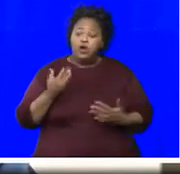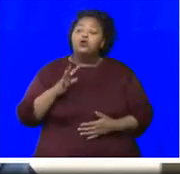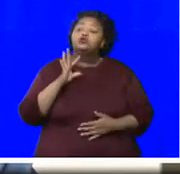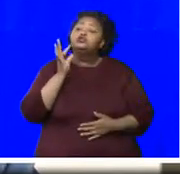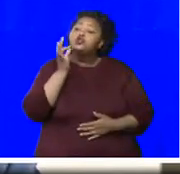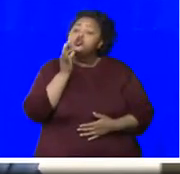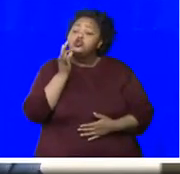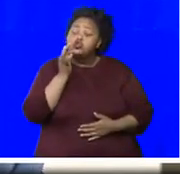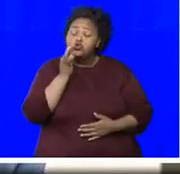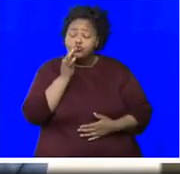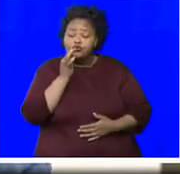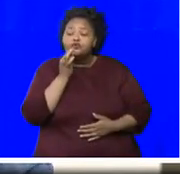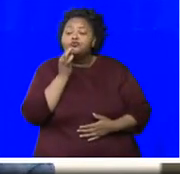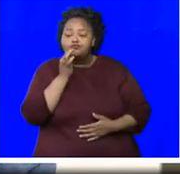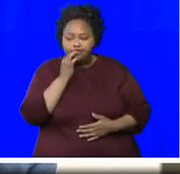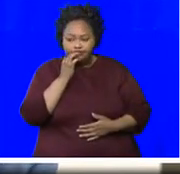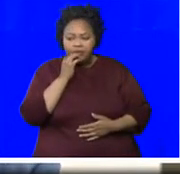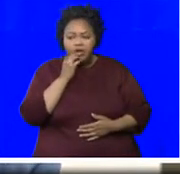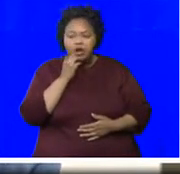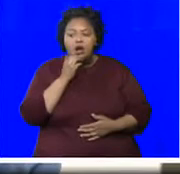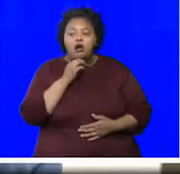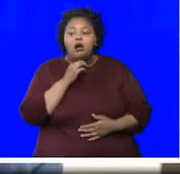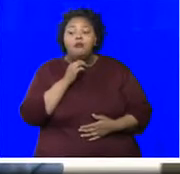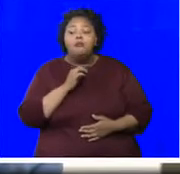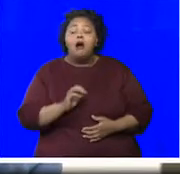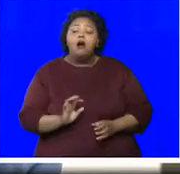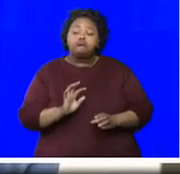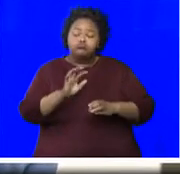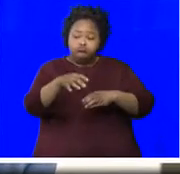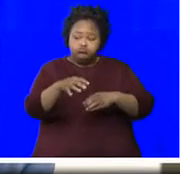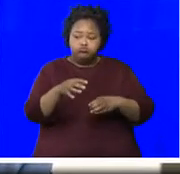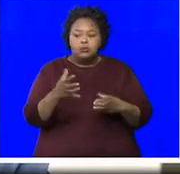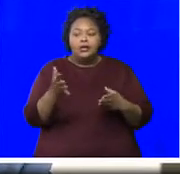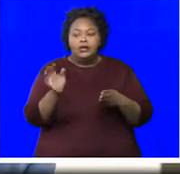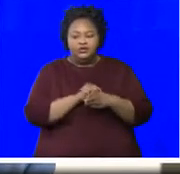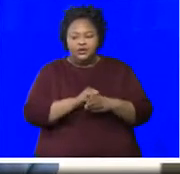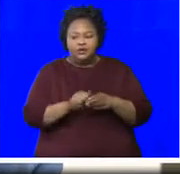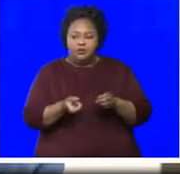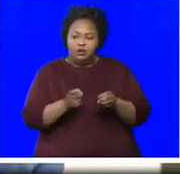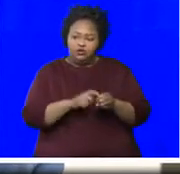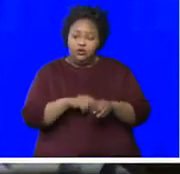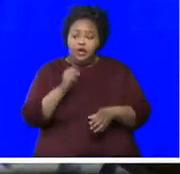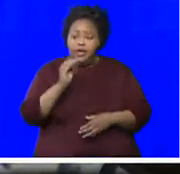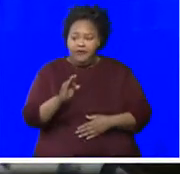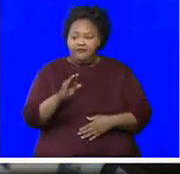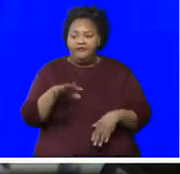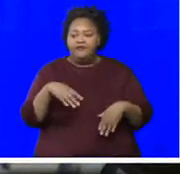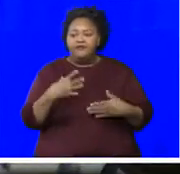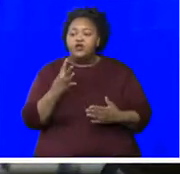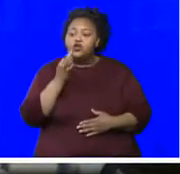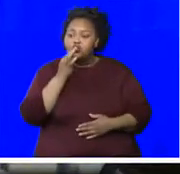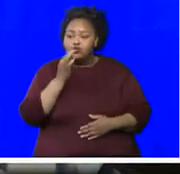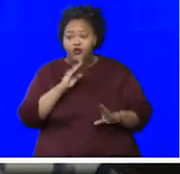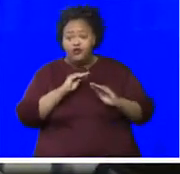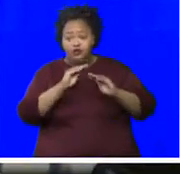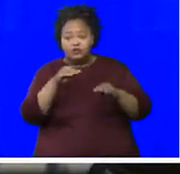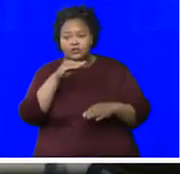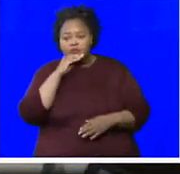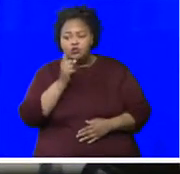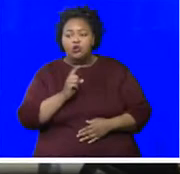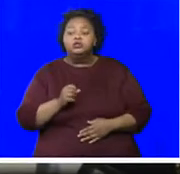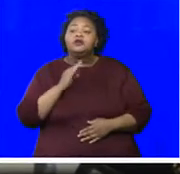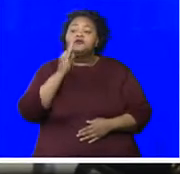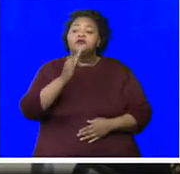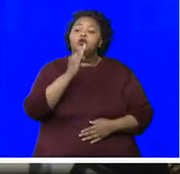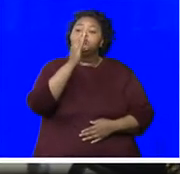ukuthi nawuthwasisa umuntu lomusha usuke usowugcine ukuthi labaningi bakhone lokuthi bafunze lokho. So la mantombatana